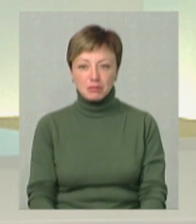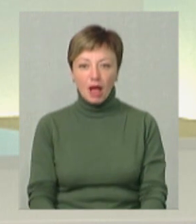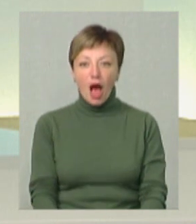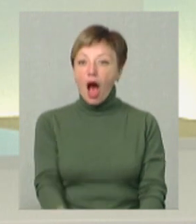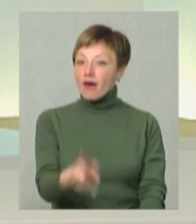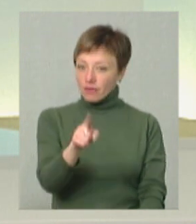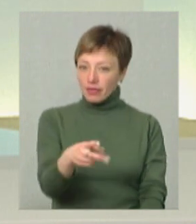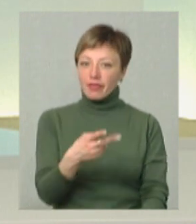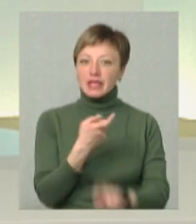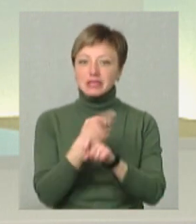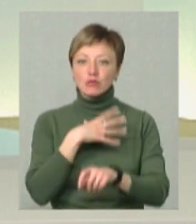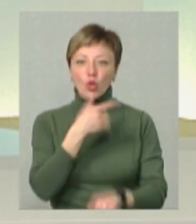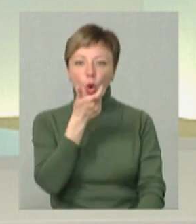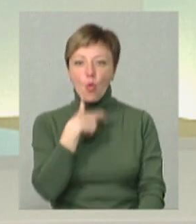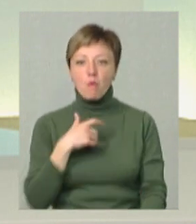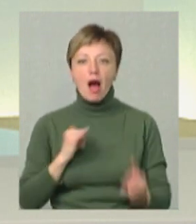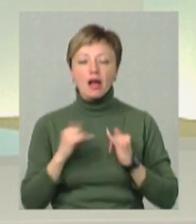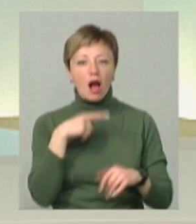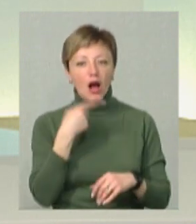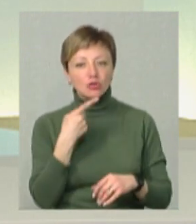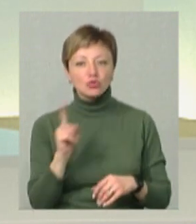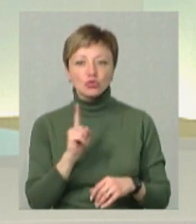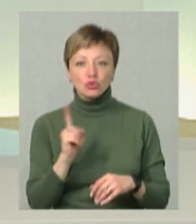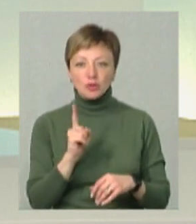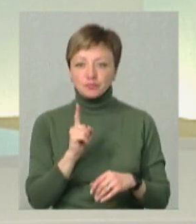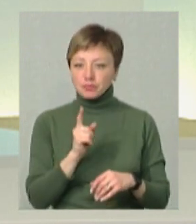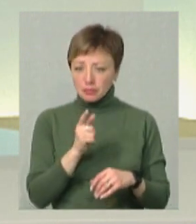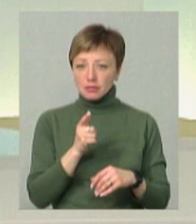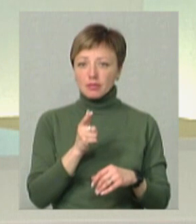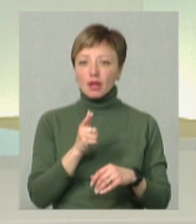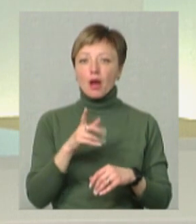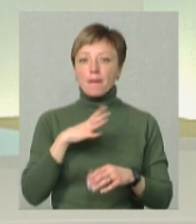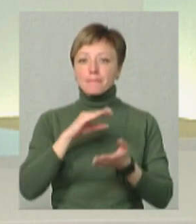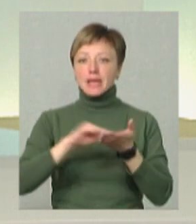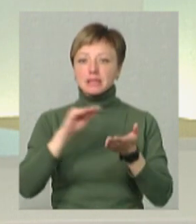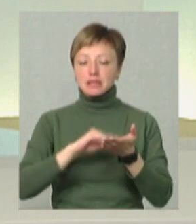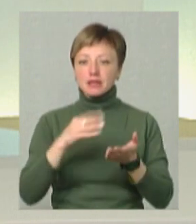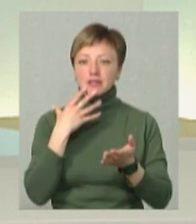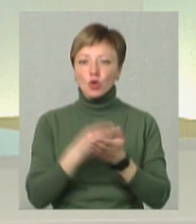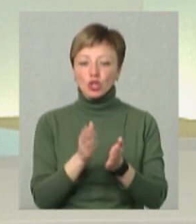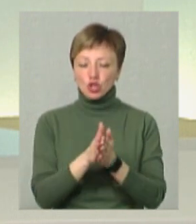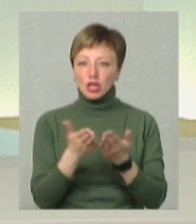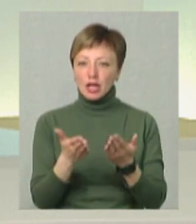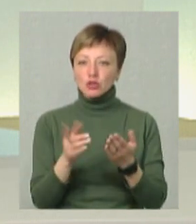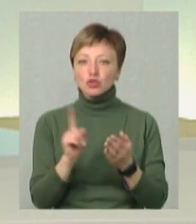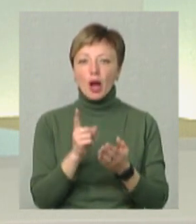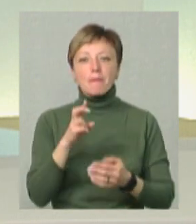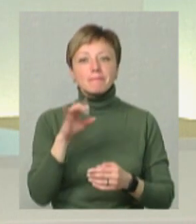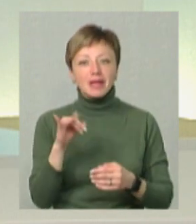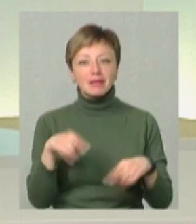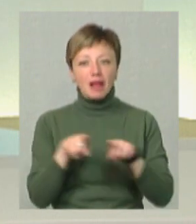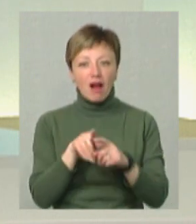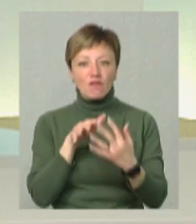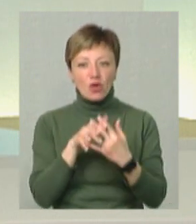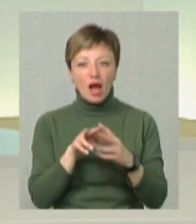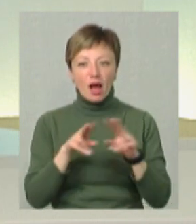були гуманніші. Кажуть, що Гудеріан писав в своїх щоденниках, що якби він так